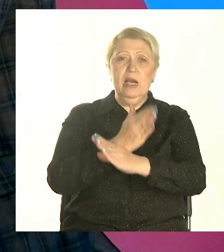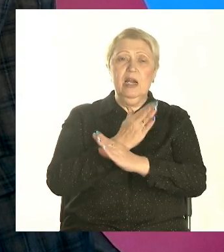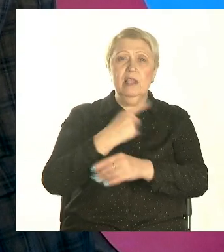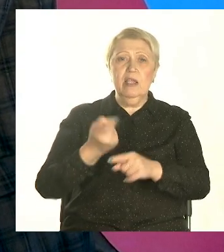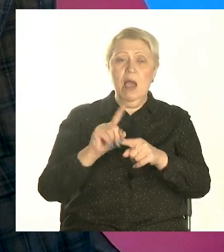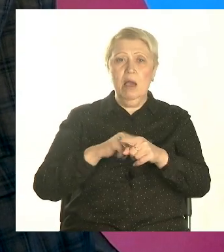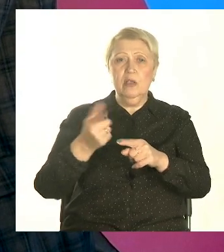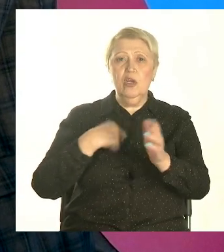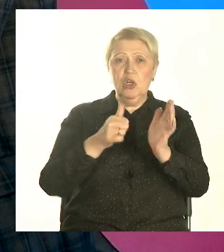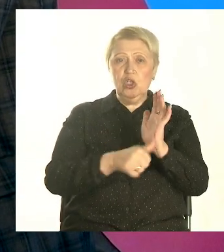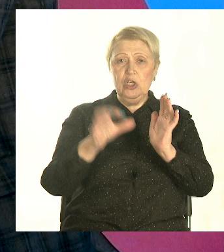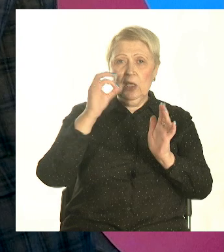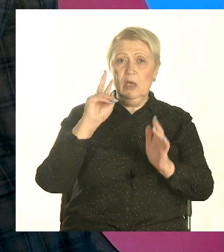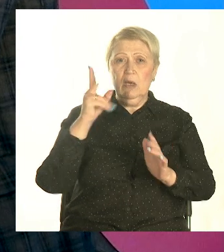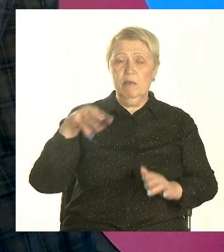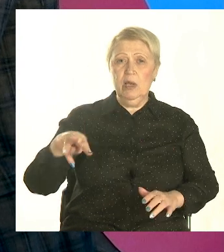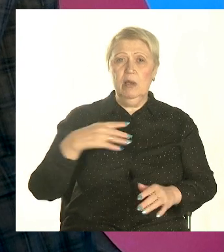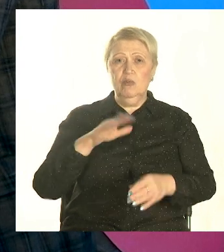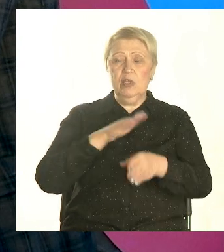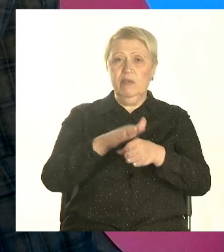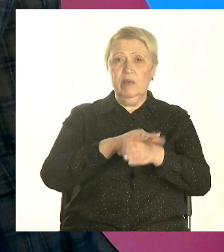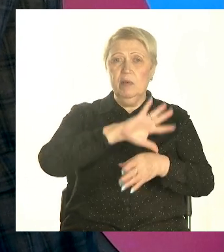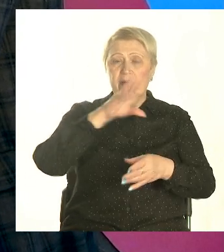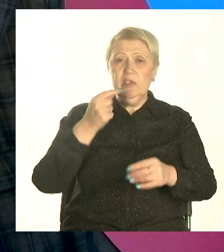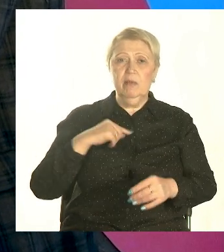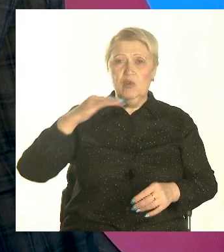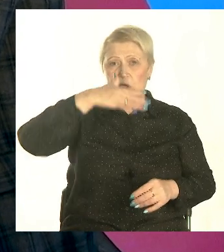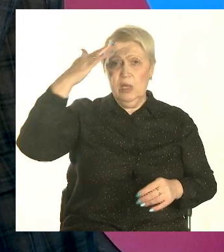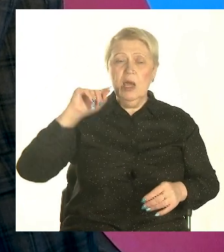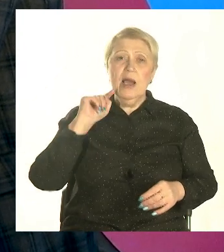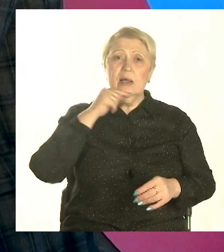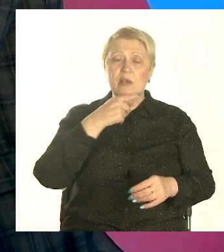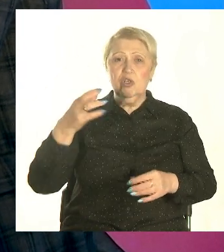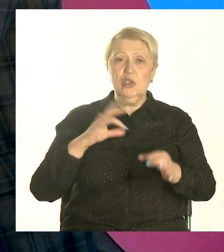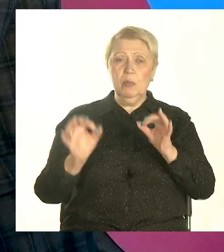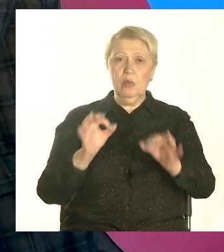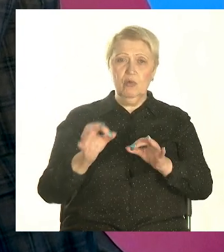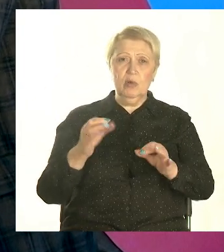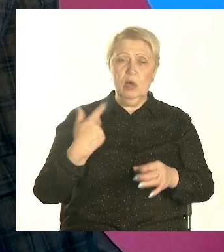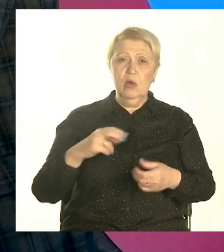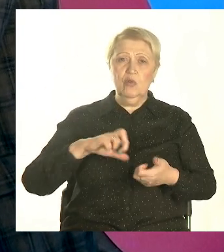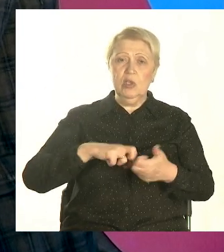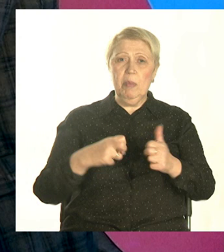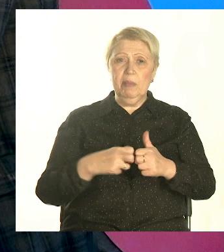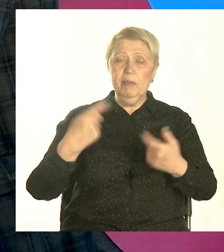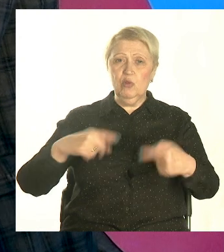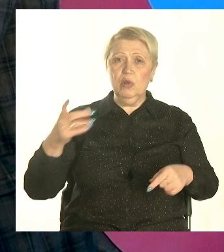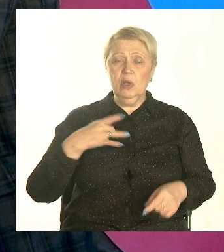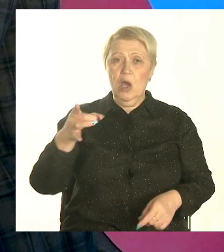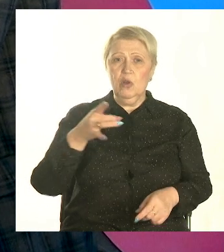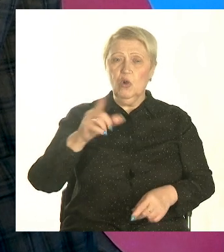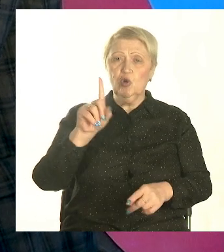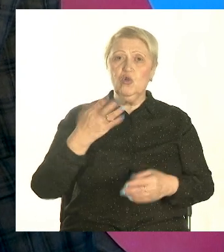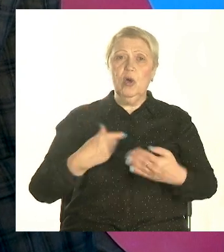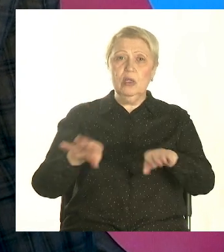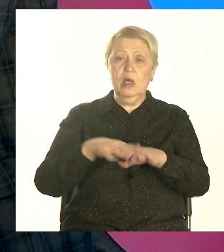60-м километре, то есть выполненные по всем экологическим нормам. Проблема других регионов нашего края в том, что там